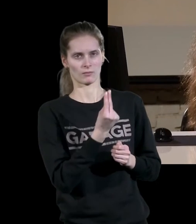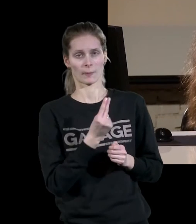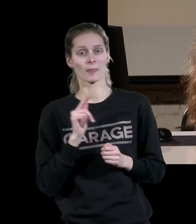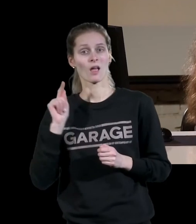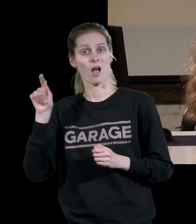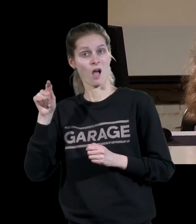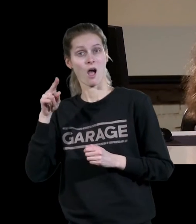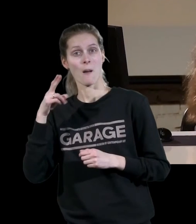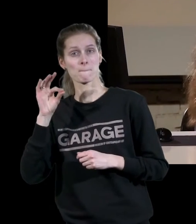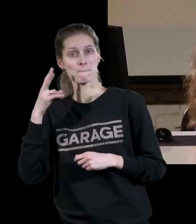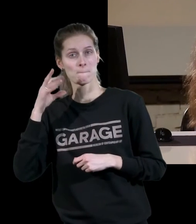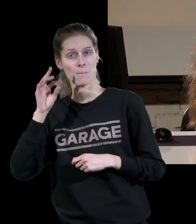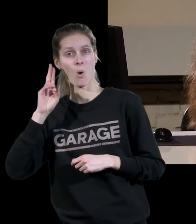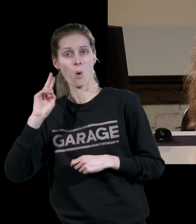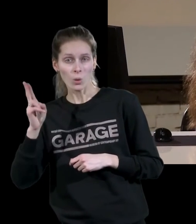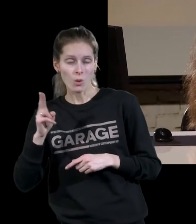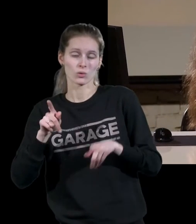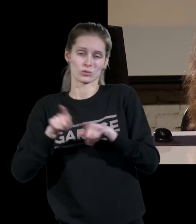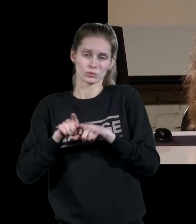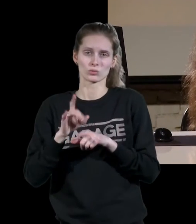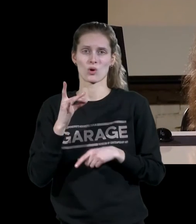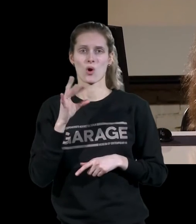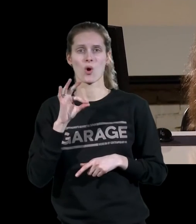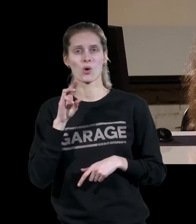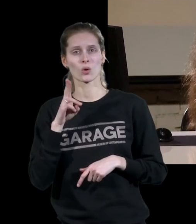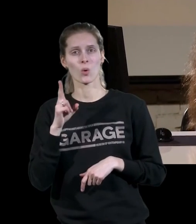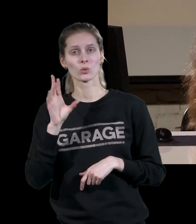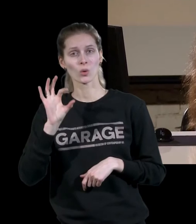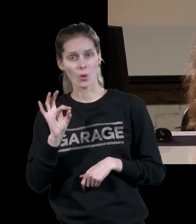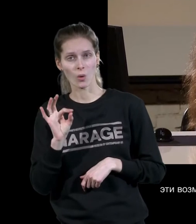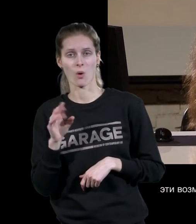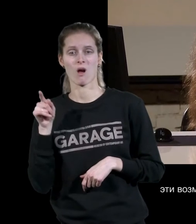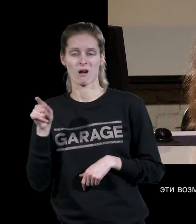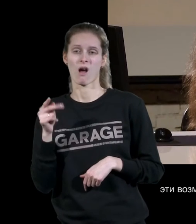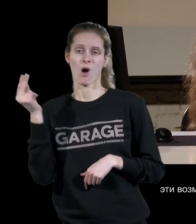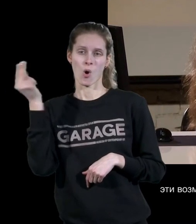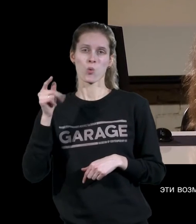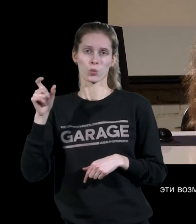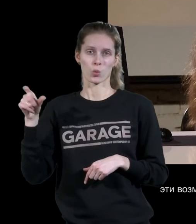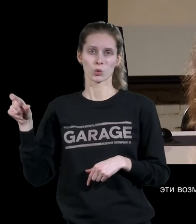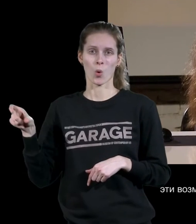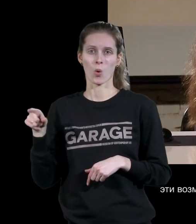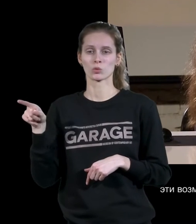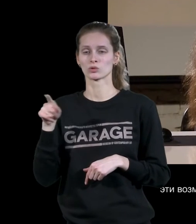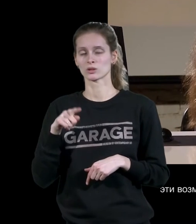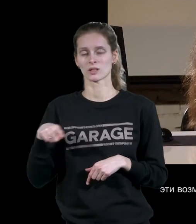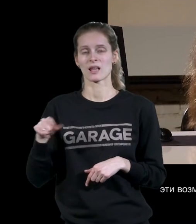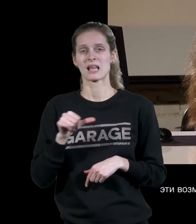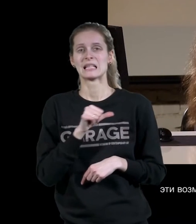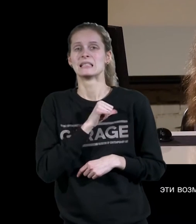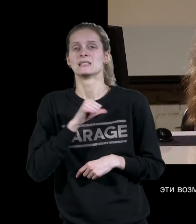Поллоком, и в случае с Ротко, это художники, которые вот сами эти возможности живописи